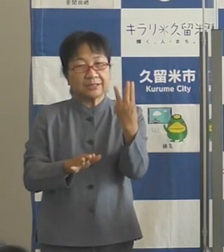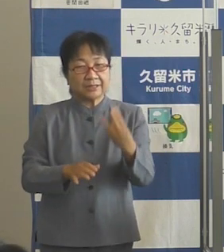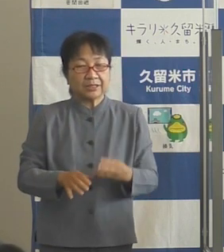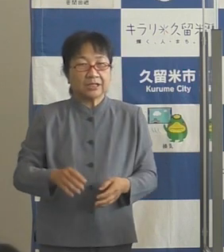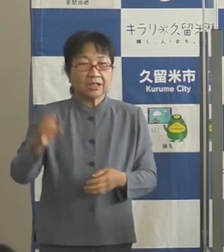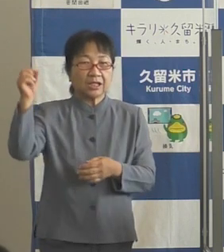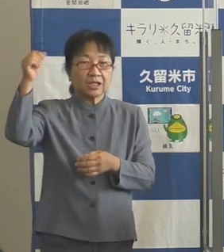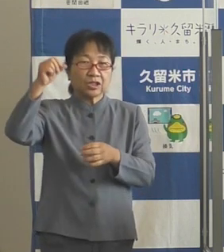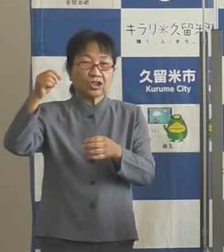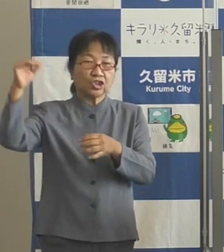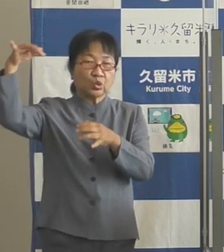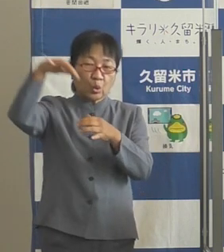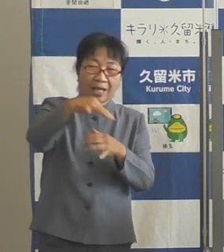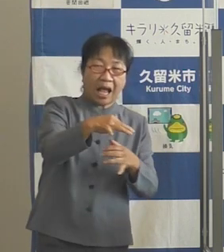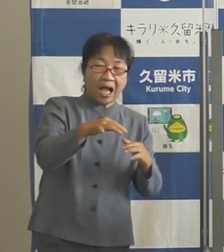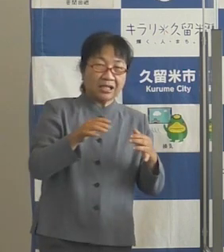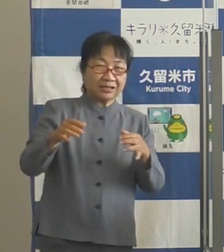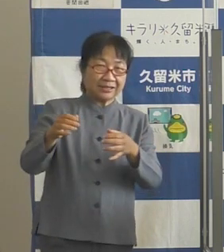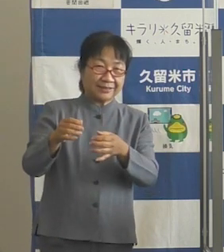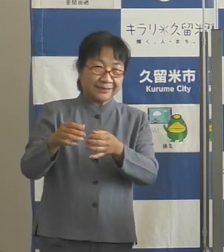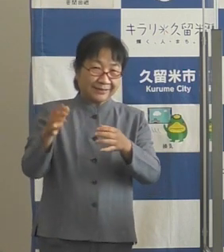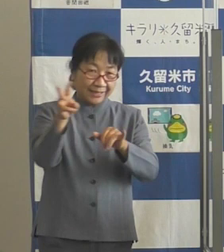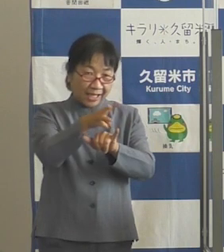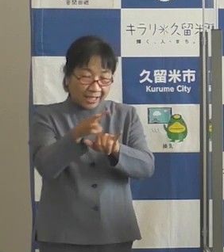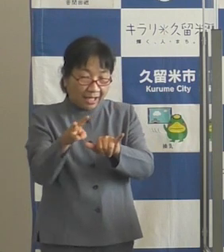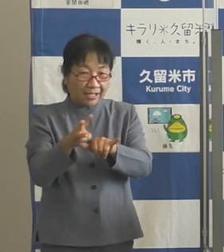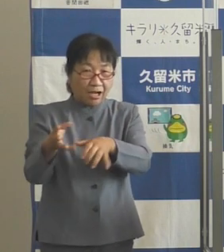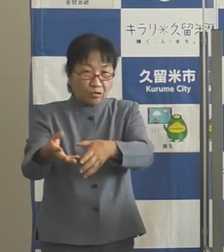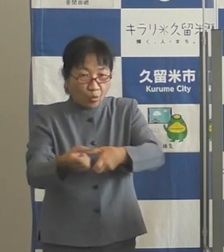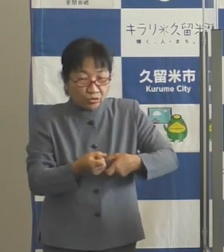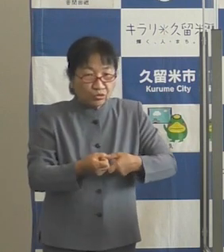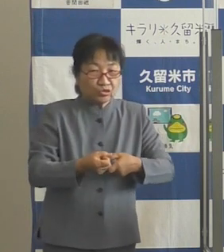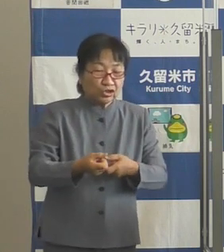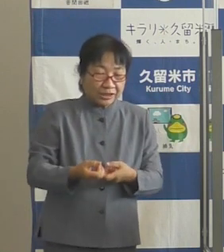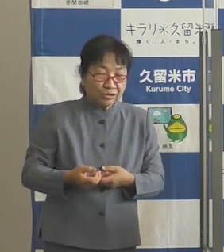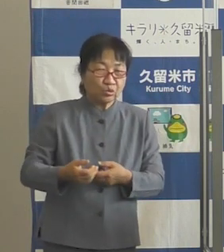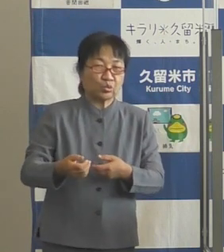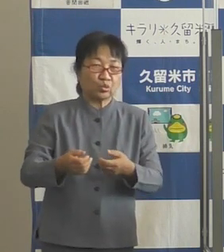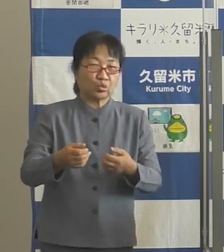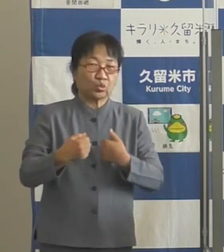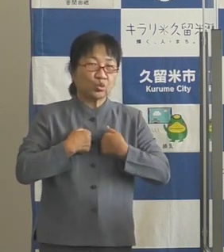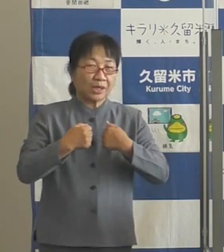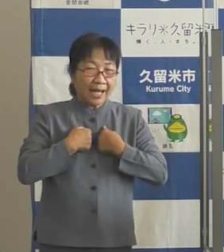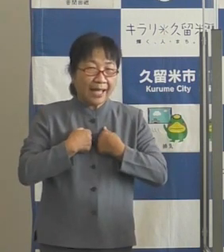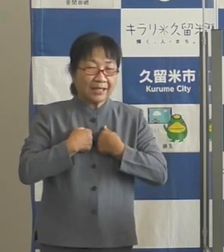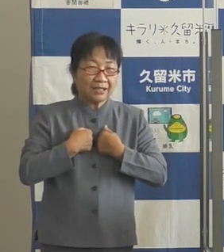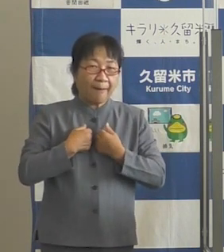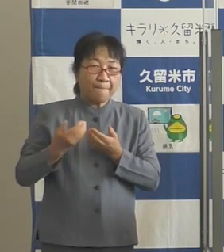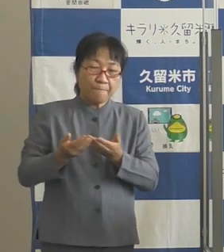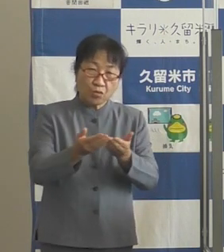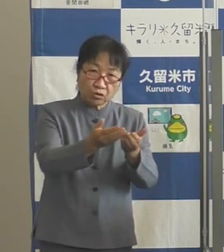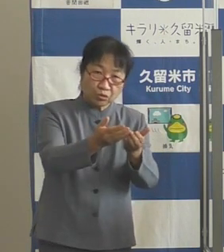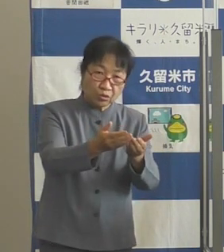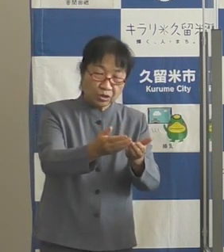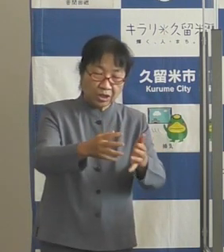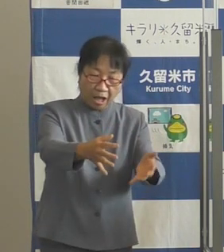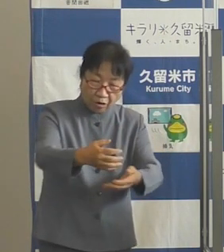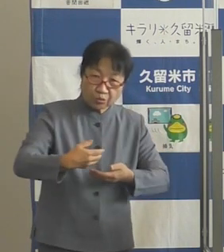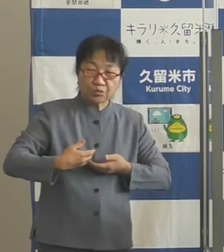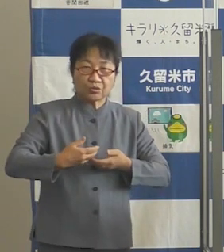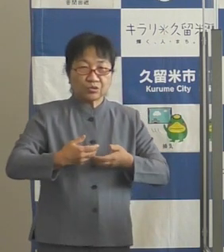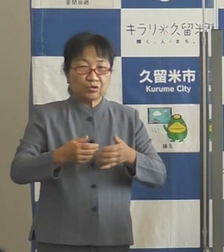砂災害からの救出訓練やボートでの孤立者救出訓練などを実施をいたします